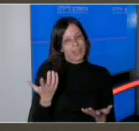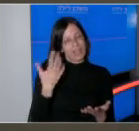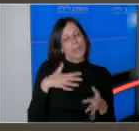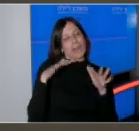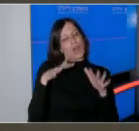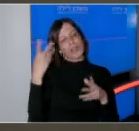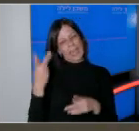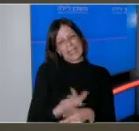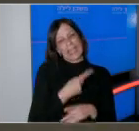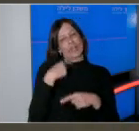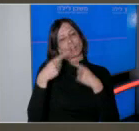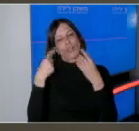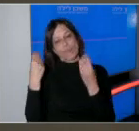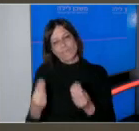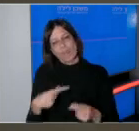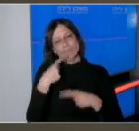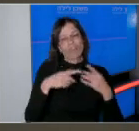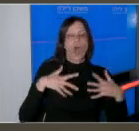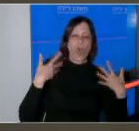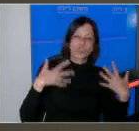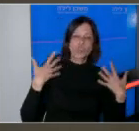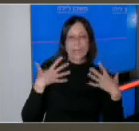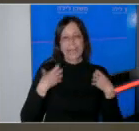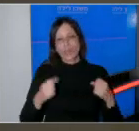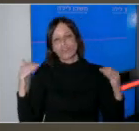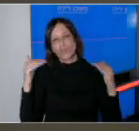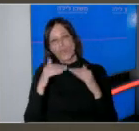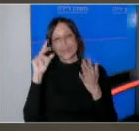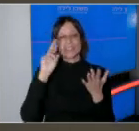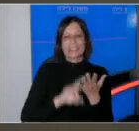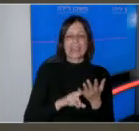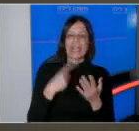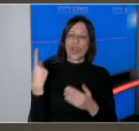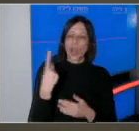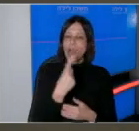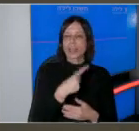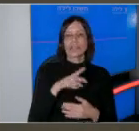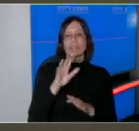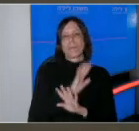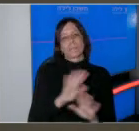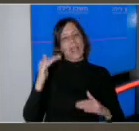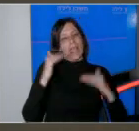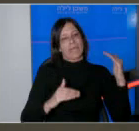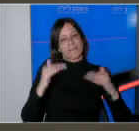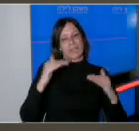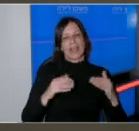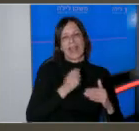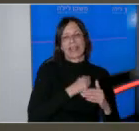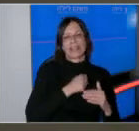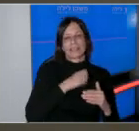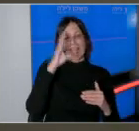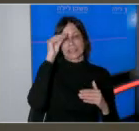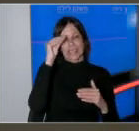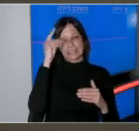לברכות הרגילות, שנה טובה, שנה של עושר, בריאות, שוויון, צדק לכל אחד ואחת מאיתנו, ללא הבדל של דת, גזע, מין,